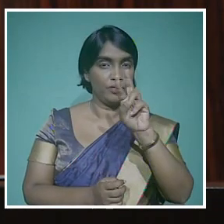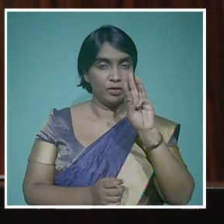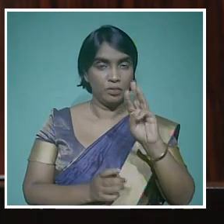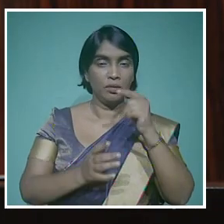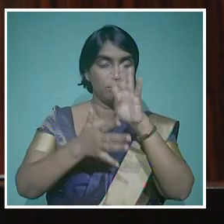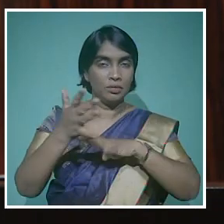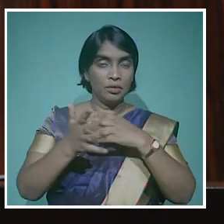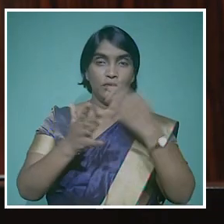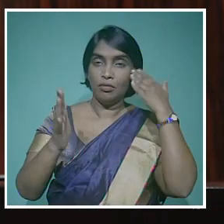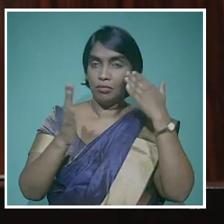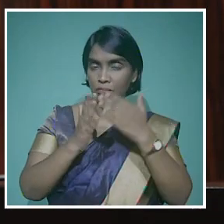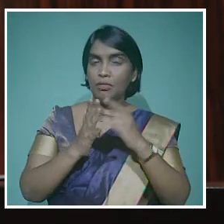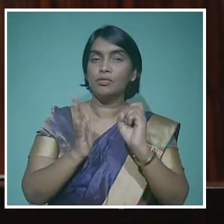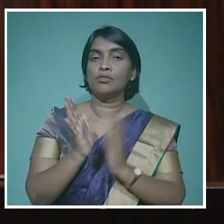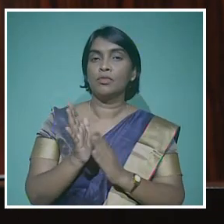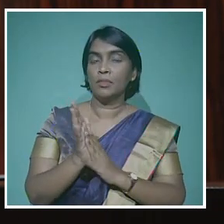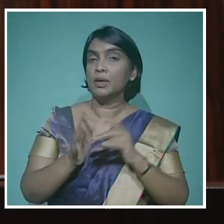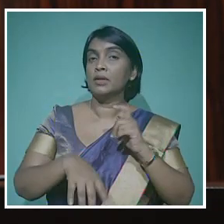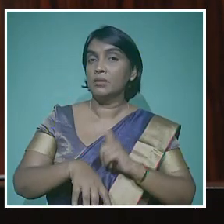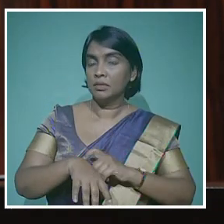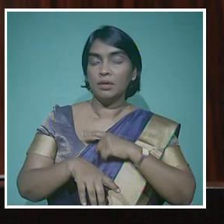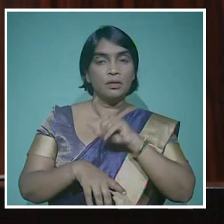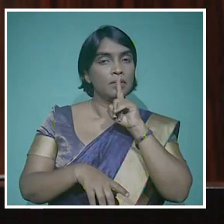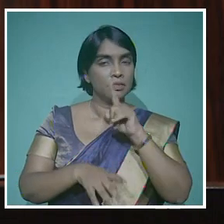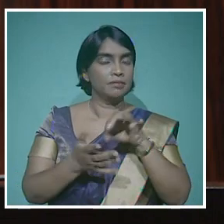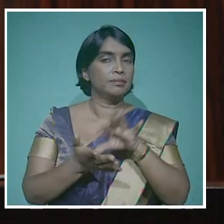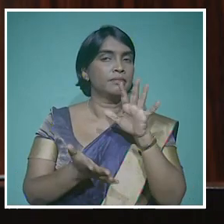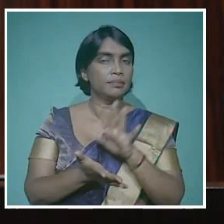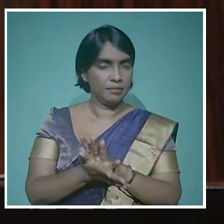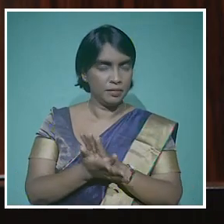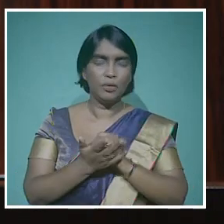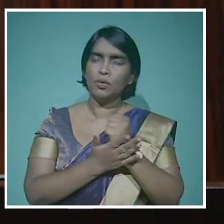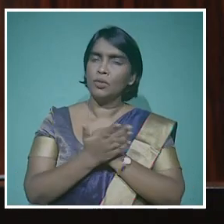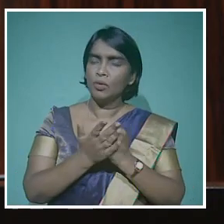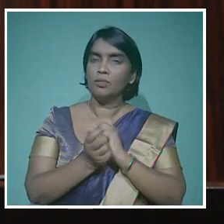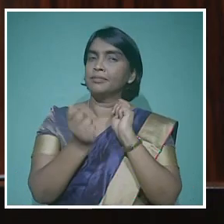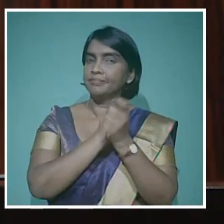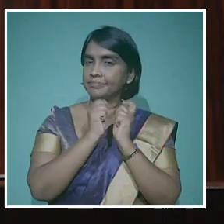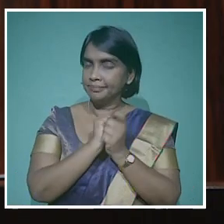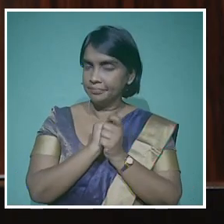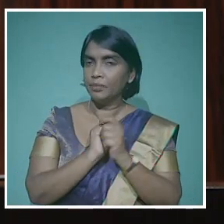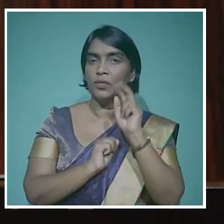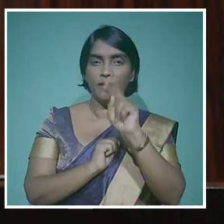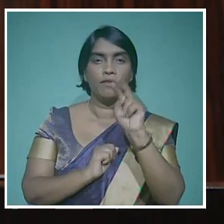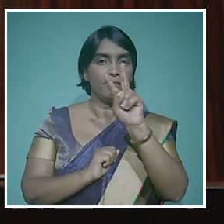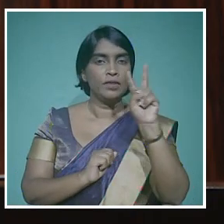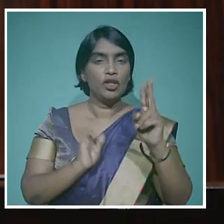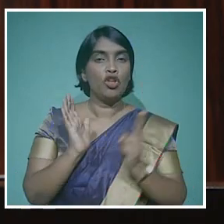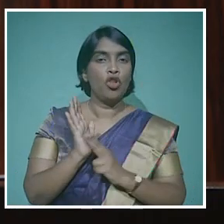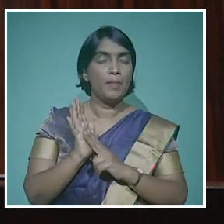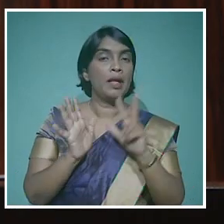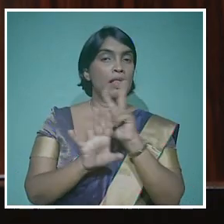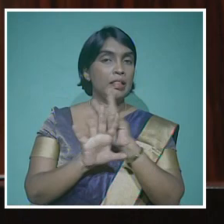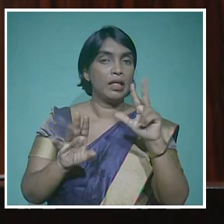කෙටුම්පතට අදාළව කාර්යක සභා අවස්ථාවේදී යෝජනා කිරීම නියමිත සියලුම සංශෝධන 2022 නොවැම්බර් මාස 18